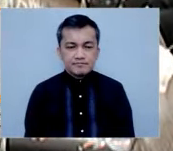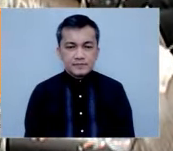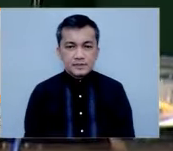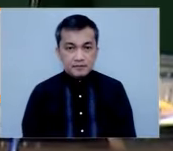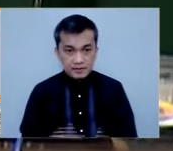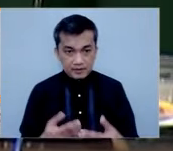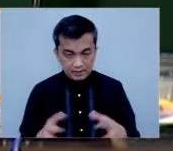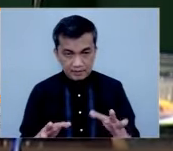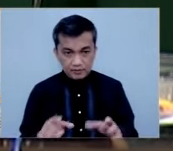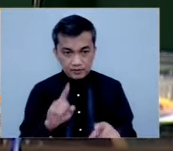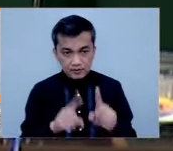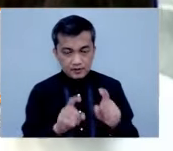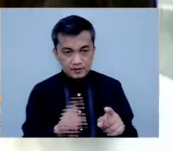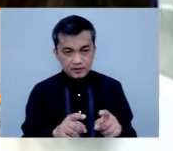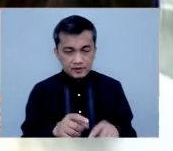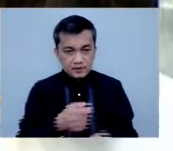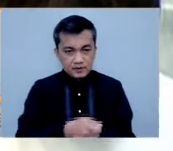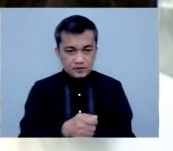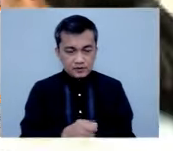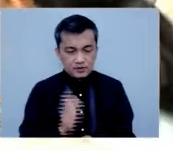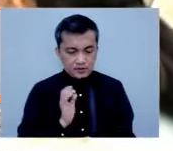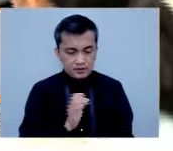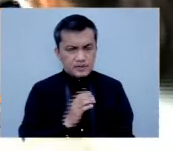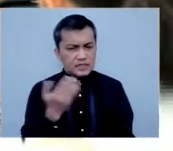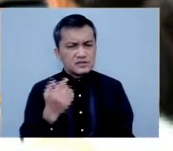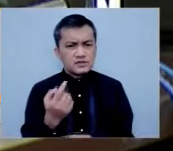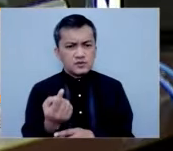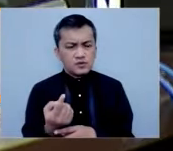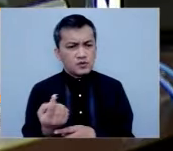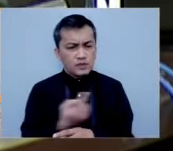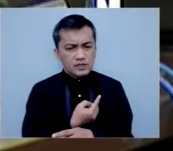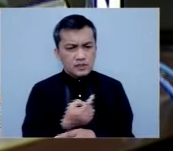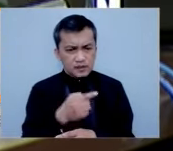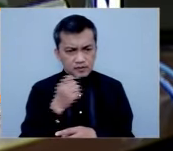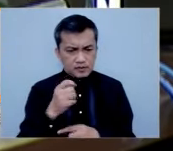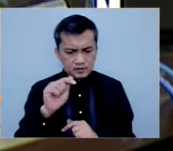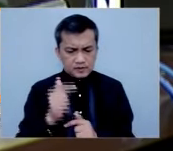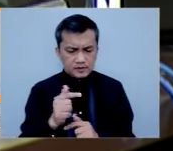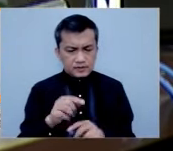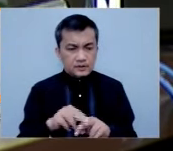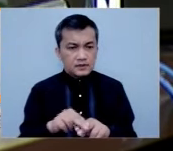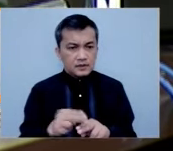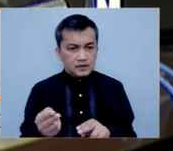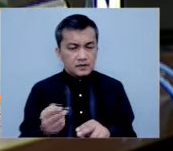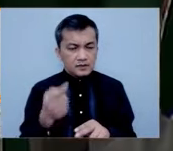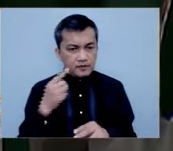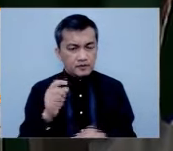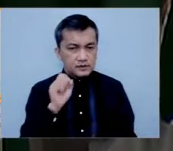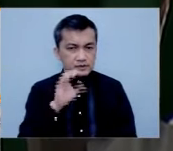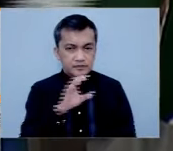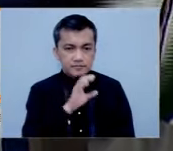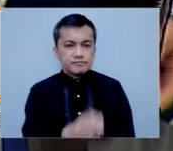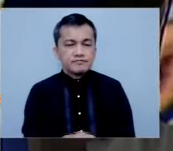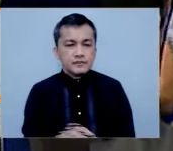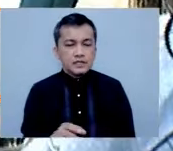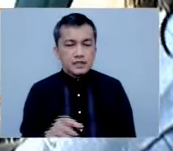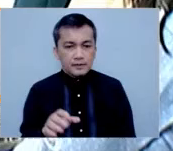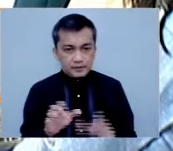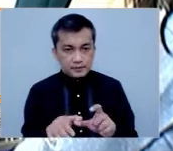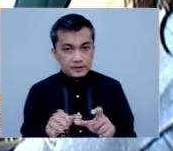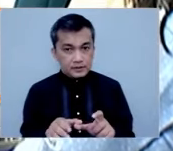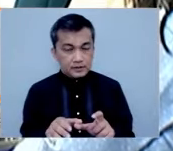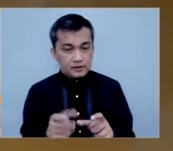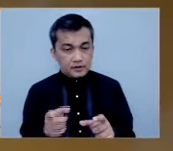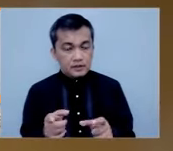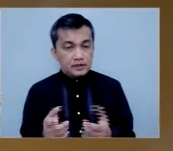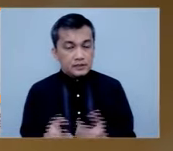Matapos mag-isa sa pagdinig ng Kamara noong nakaraang linggo dahil sa paglilimita ng discount para sa mga senior citizen at persons with disability